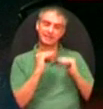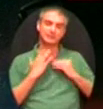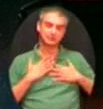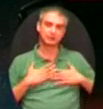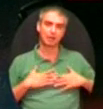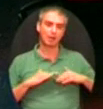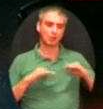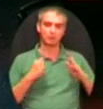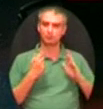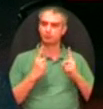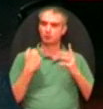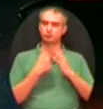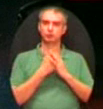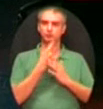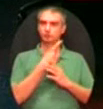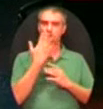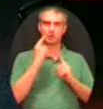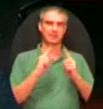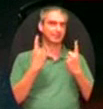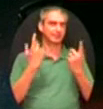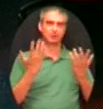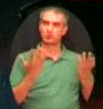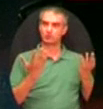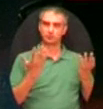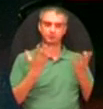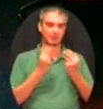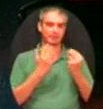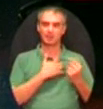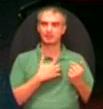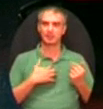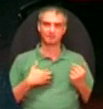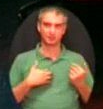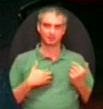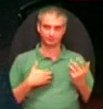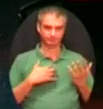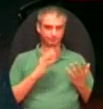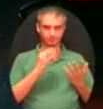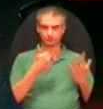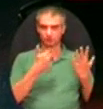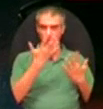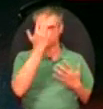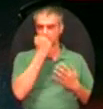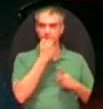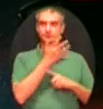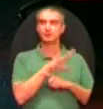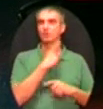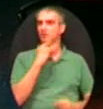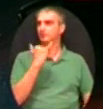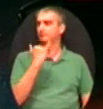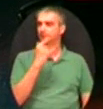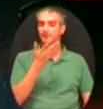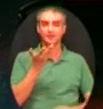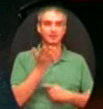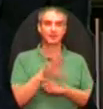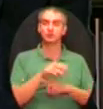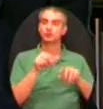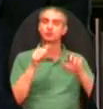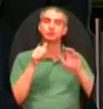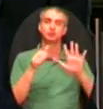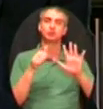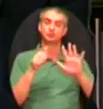רגוע, פתאום בסוף השבוע היה אירוע ככה רב נפגעים של שישה חמאסניקים. בוודאי. נהרגו